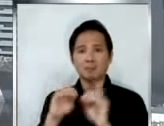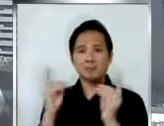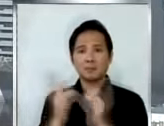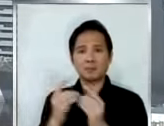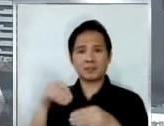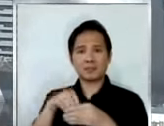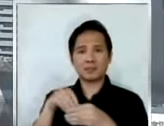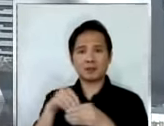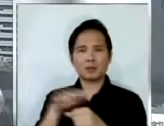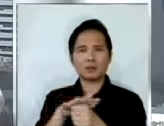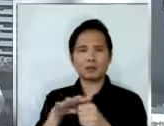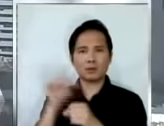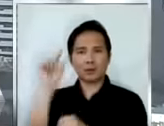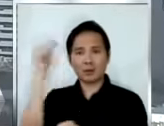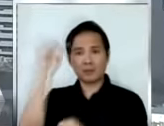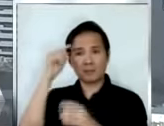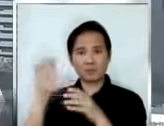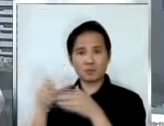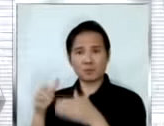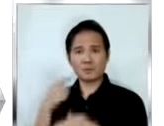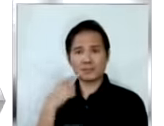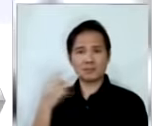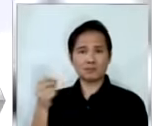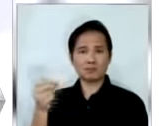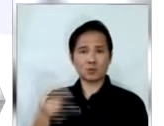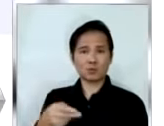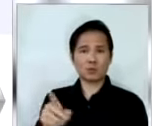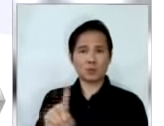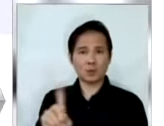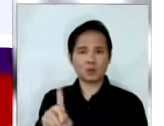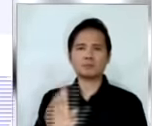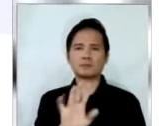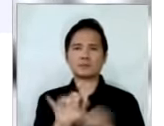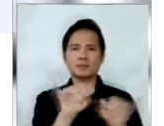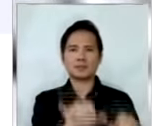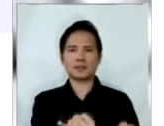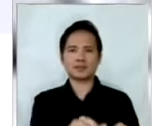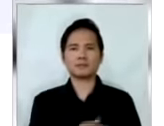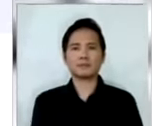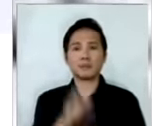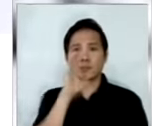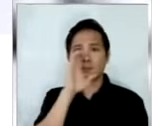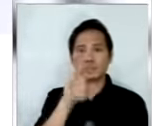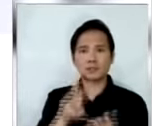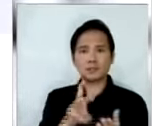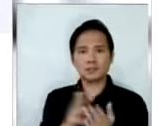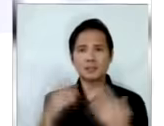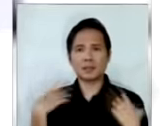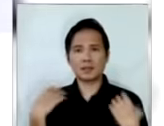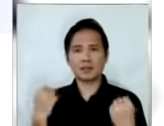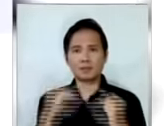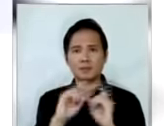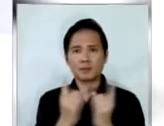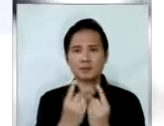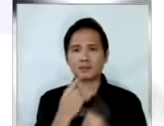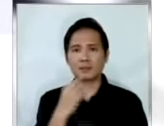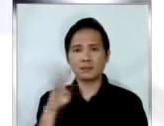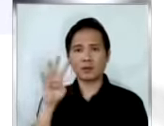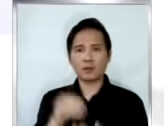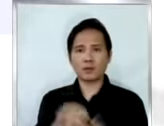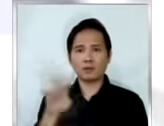ang pagdami lalo ng COVID-19 cases sa lungsod. Sa tala ng Cebu City Health Department, ngayong araw umabot na sa 4,449